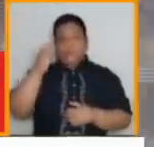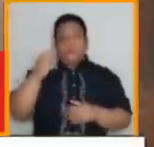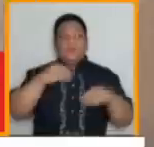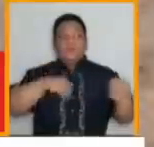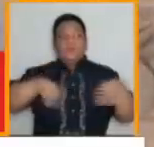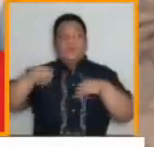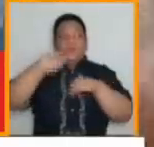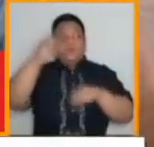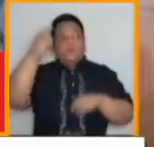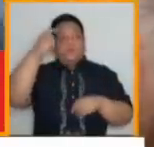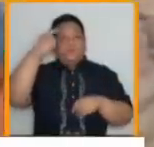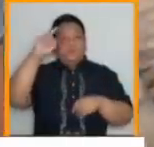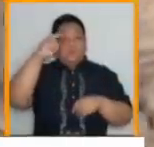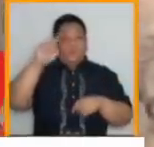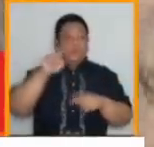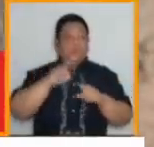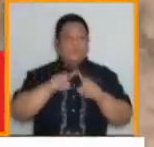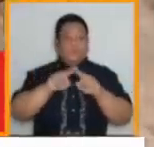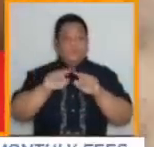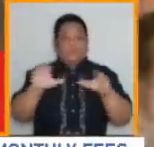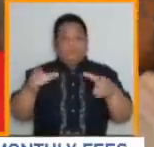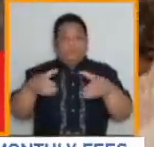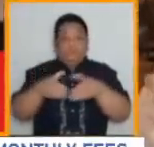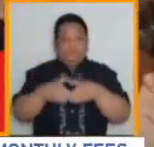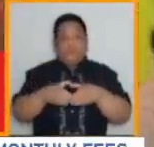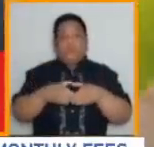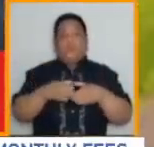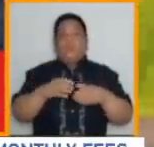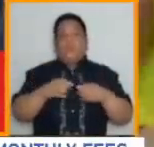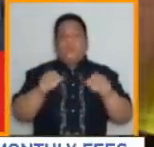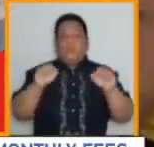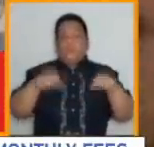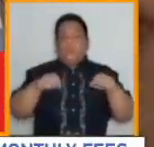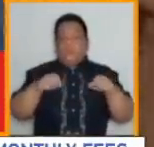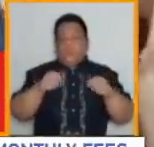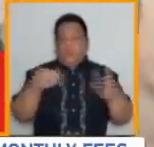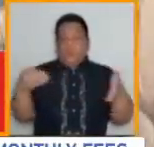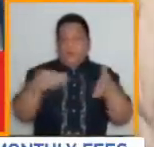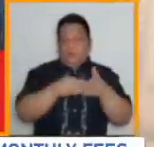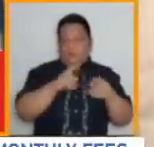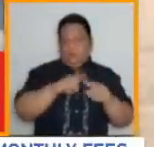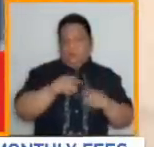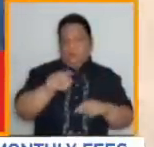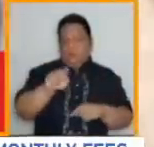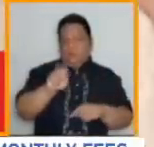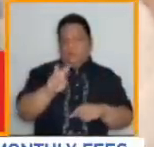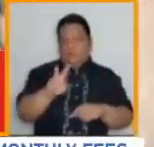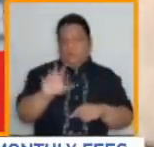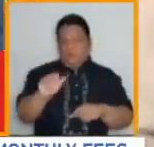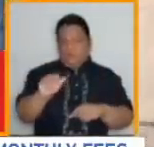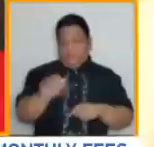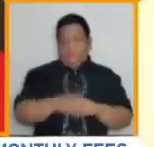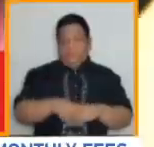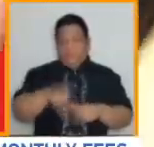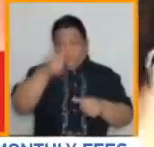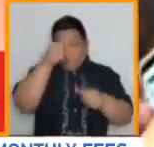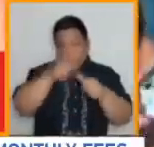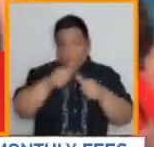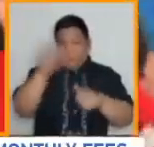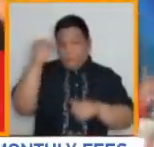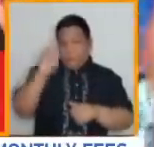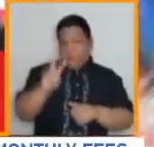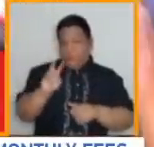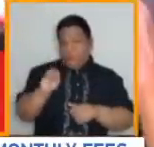partido. Matatandaang noong 2015, nag-withdraw din ng kanyang kandidatura sa pagka-mayor ang amang si Rodrigo Duterte. Si Inday